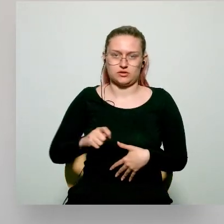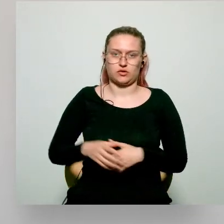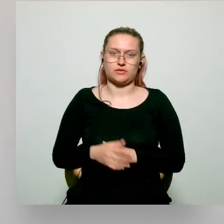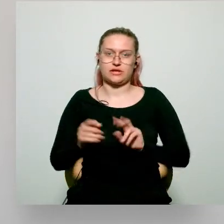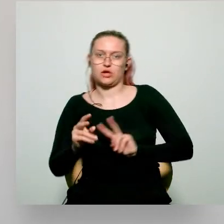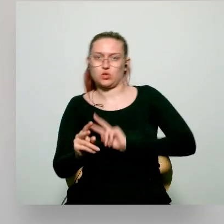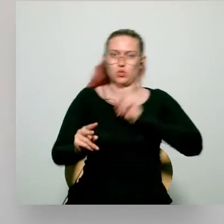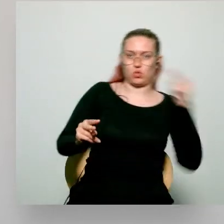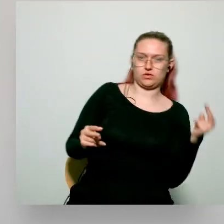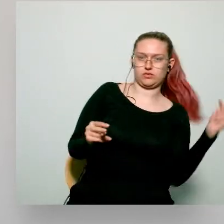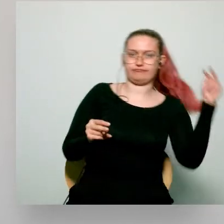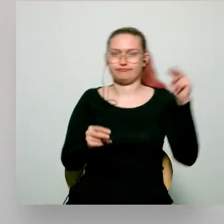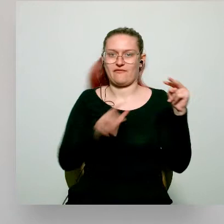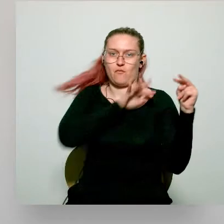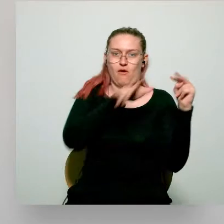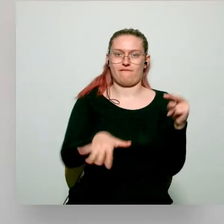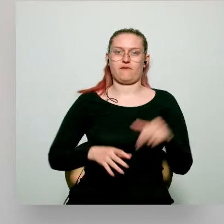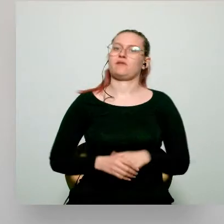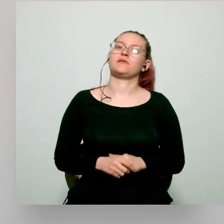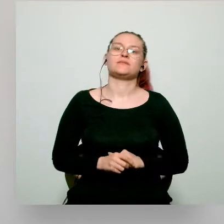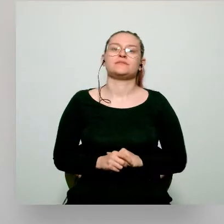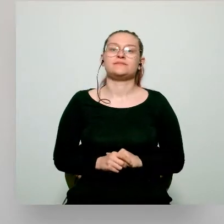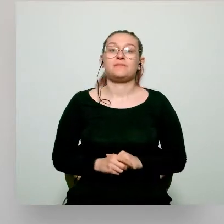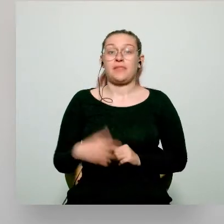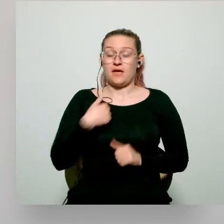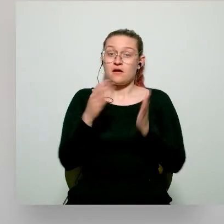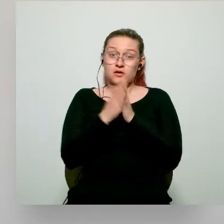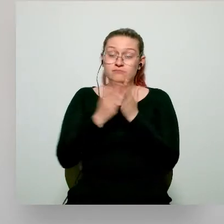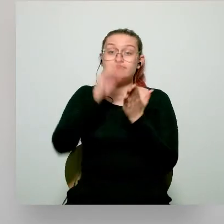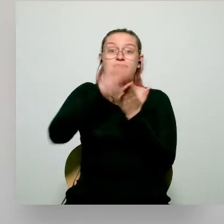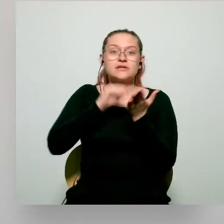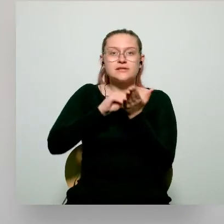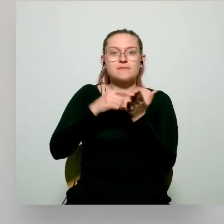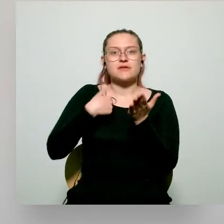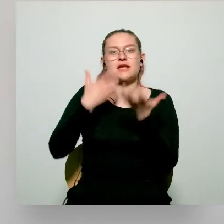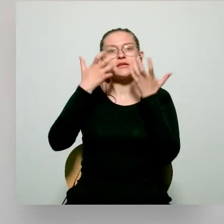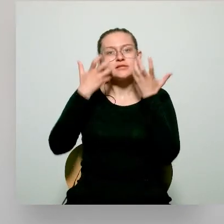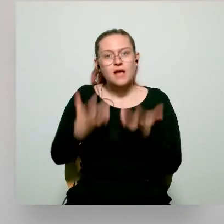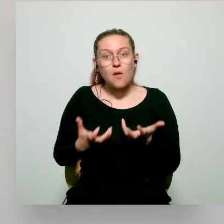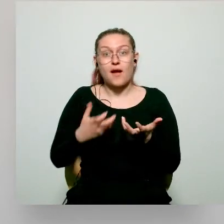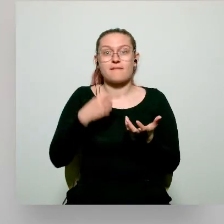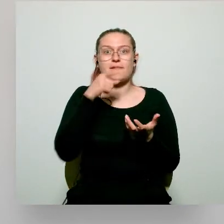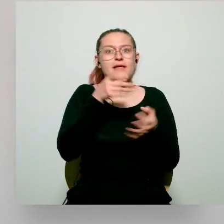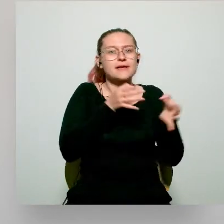Kiedy pisałam tę powieść, chciałam jednak ten mit także dekonstruować w pewien sposób.